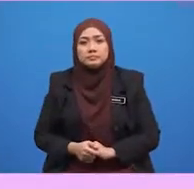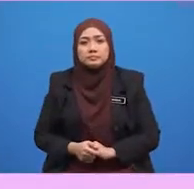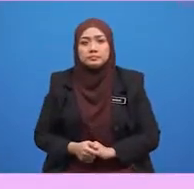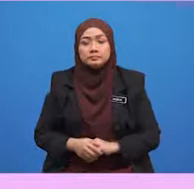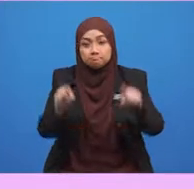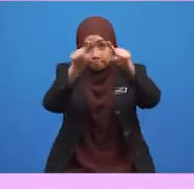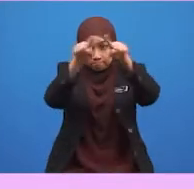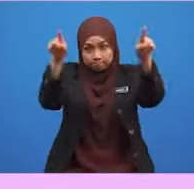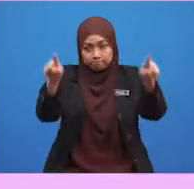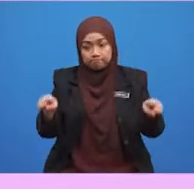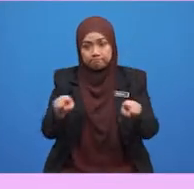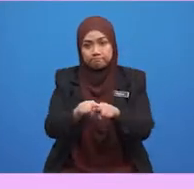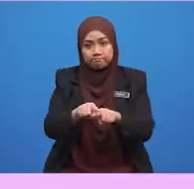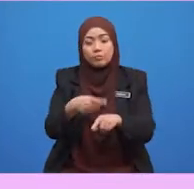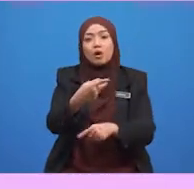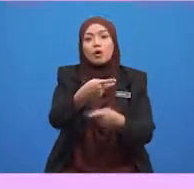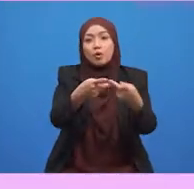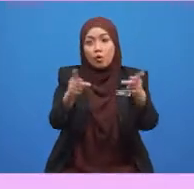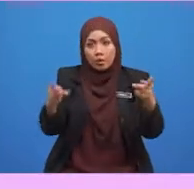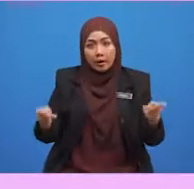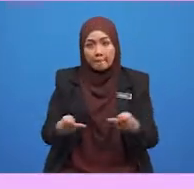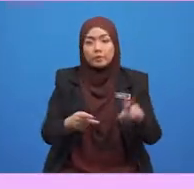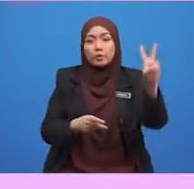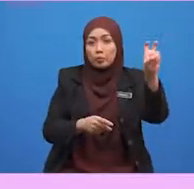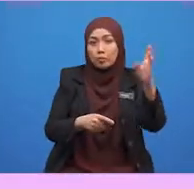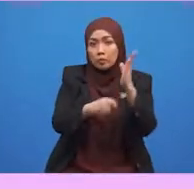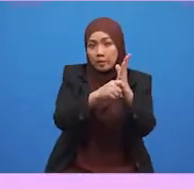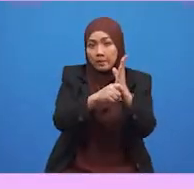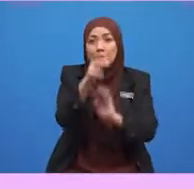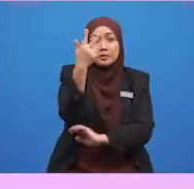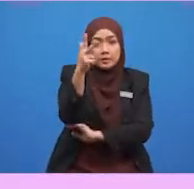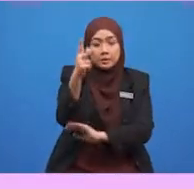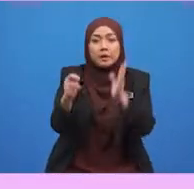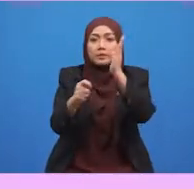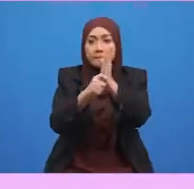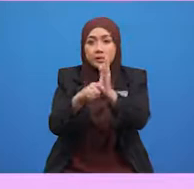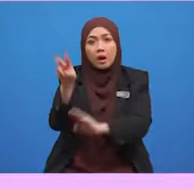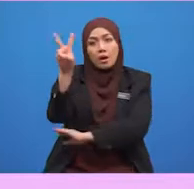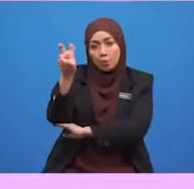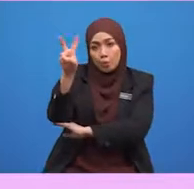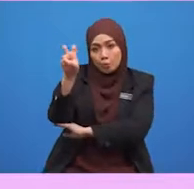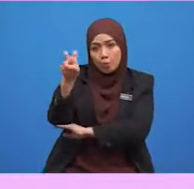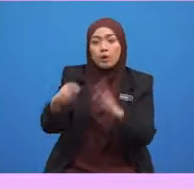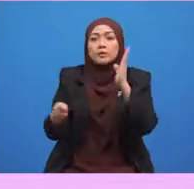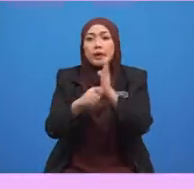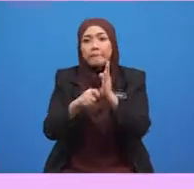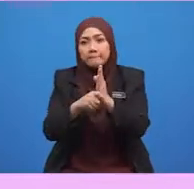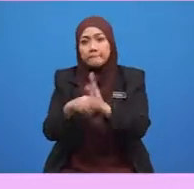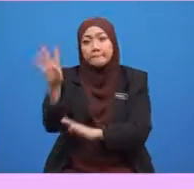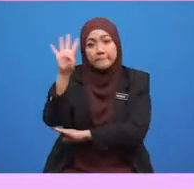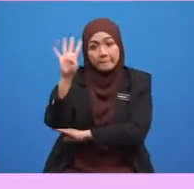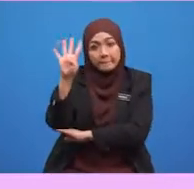pelan kolam renang sama dengan 20 tambah 13 tambah 20